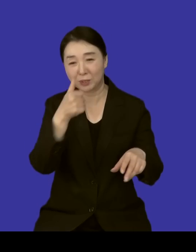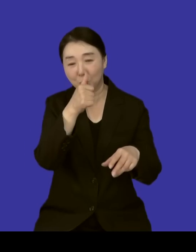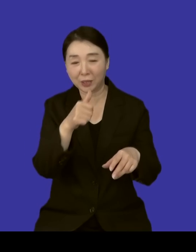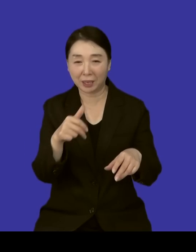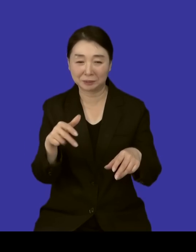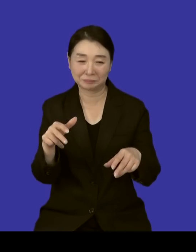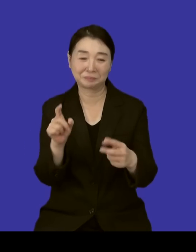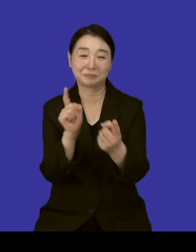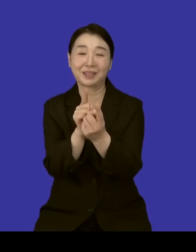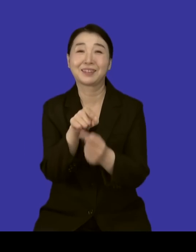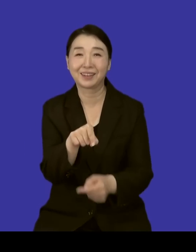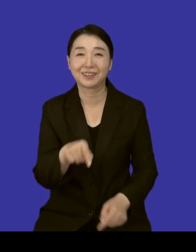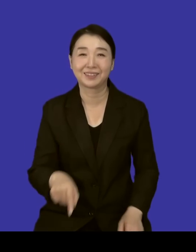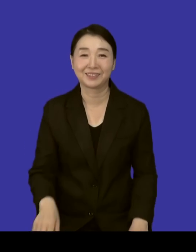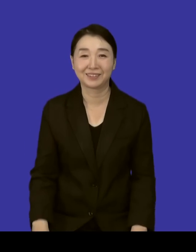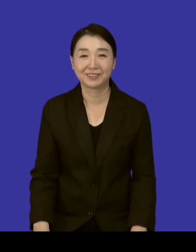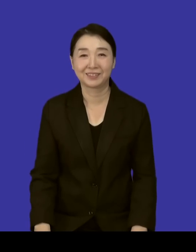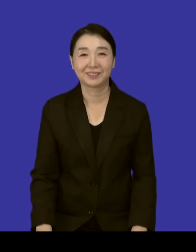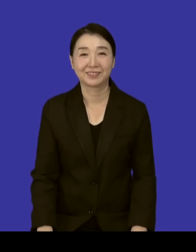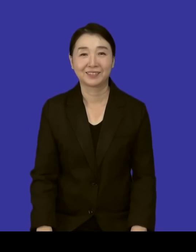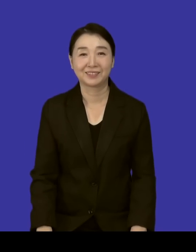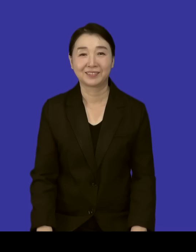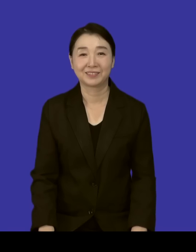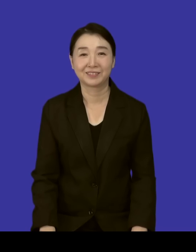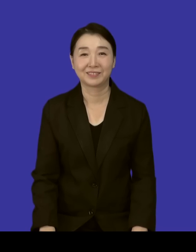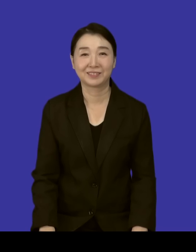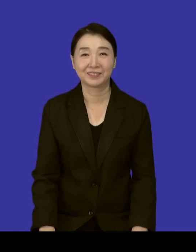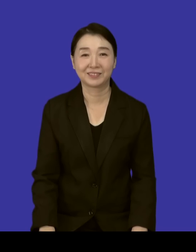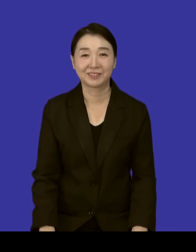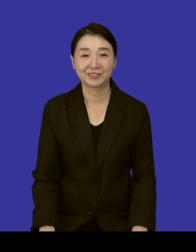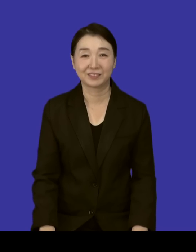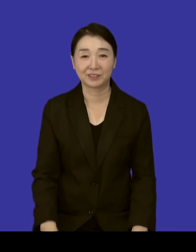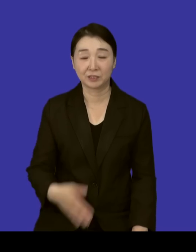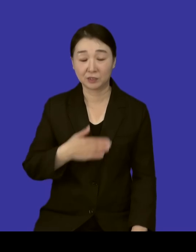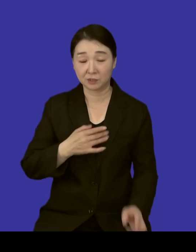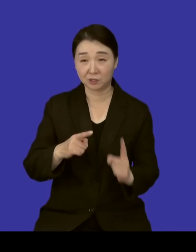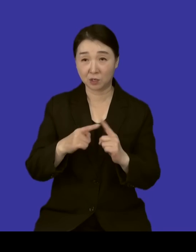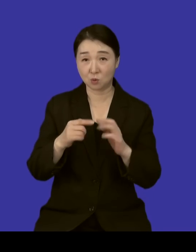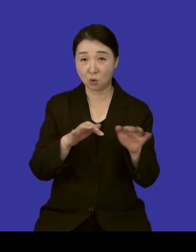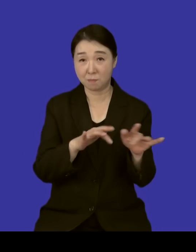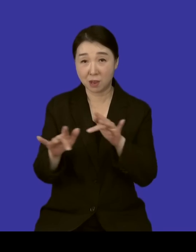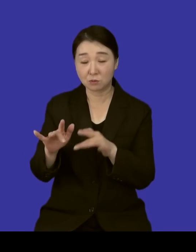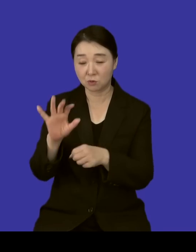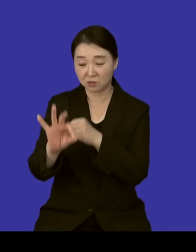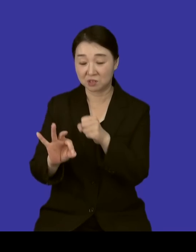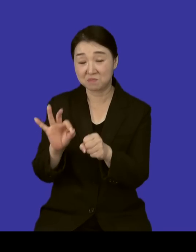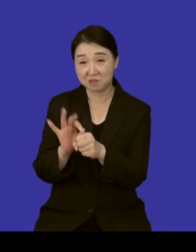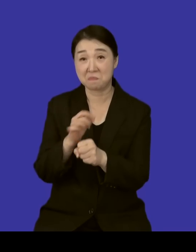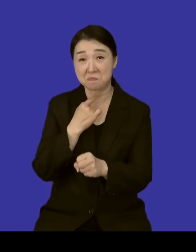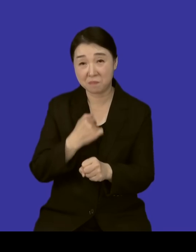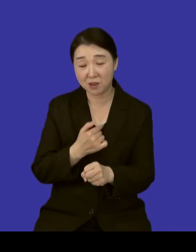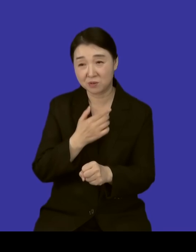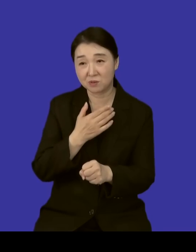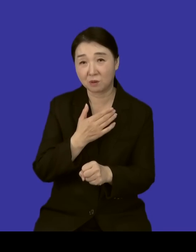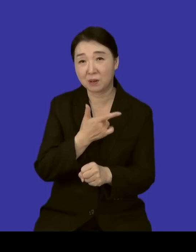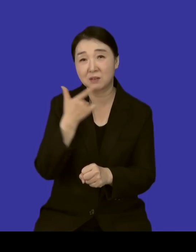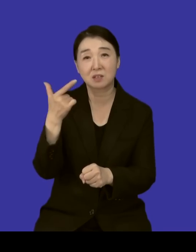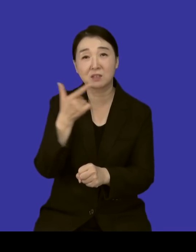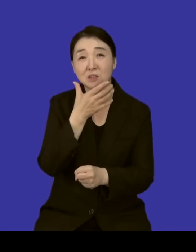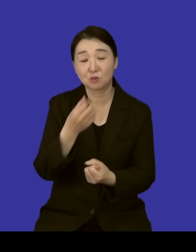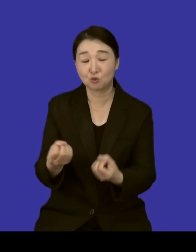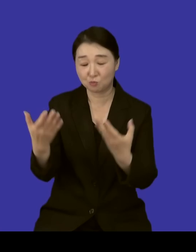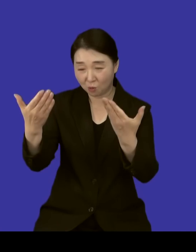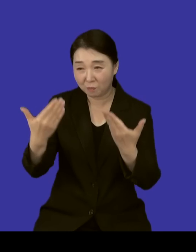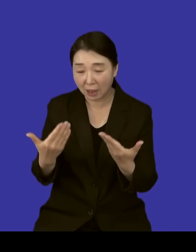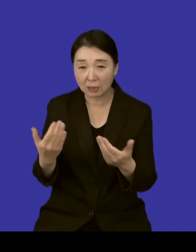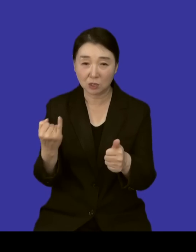이게 선을 봤는데 이렇게 정말 저렇게 교회 반주를 10년 하더니 정말 예. 축복을 예. 받고 시집을 잘